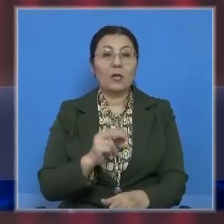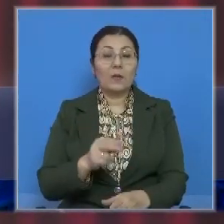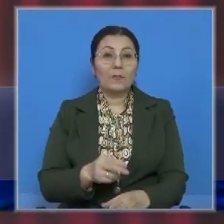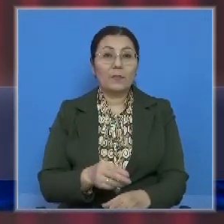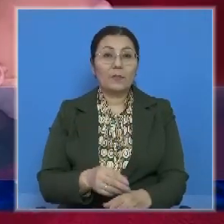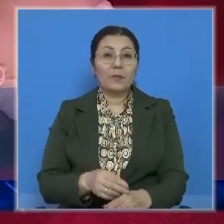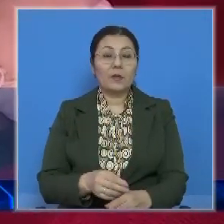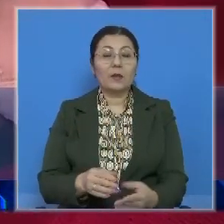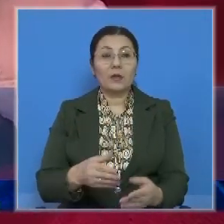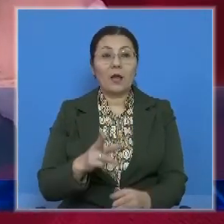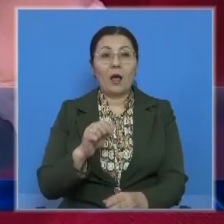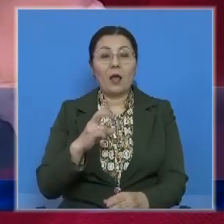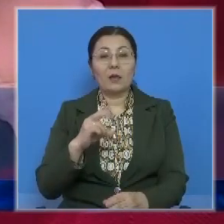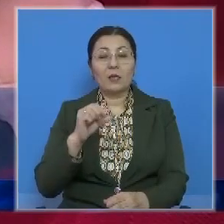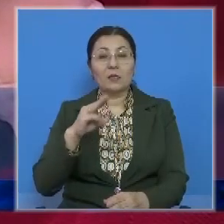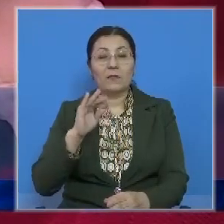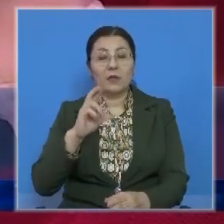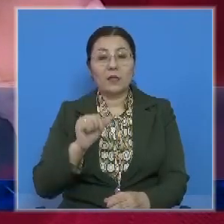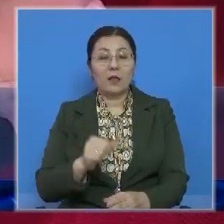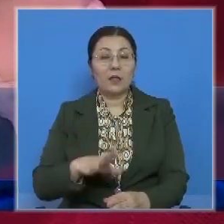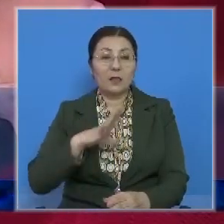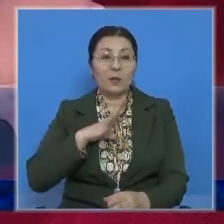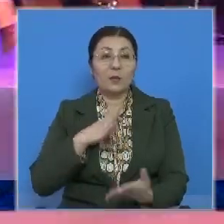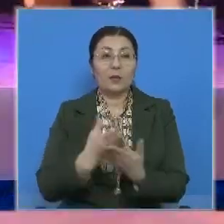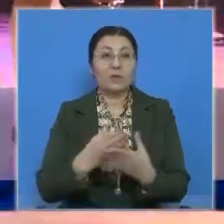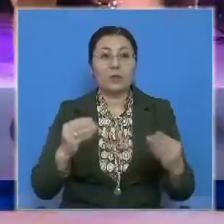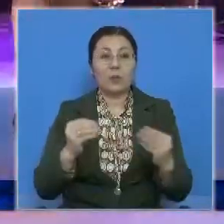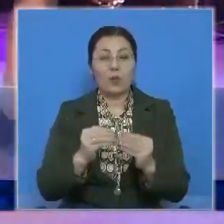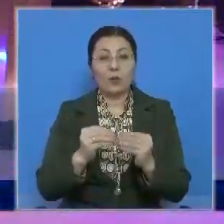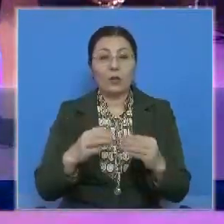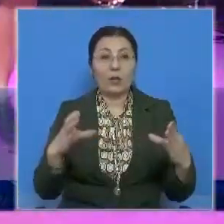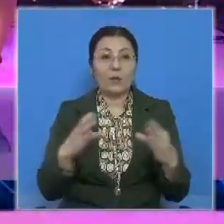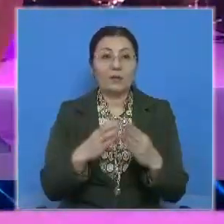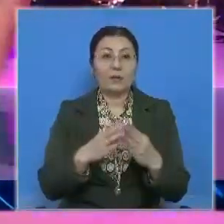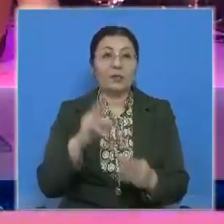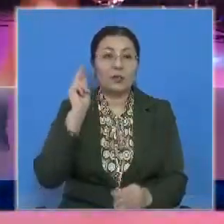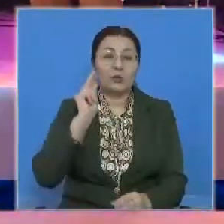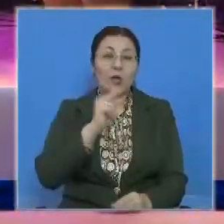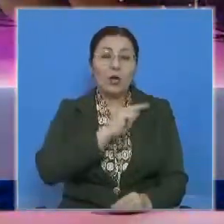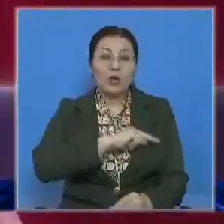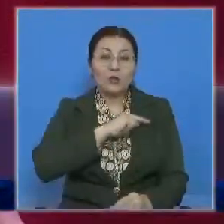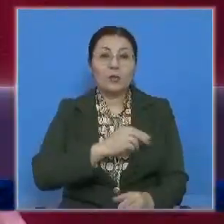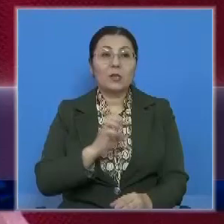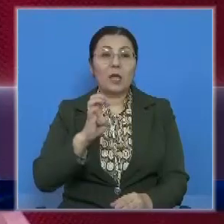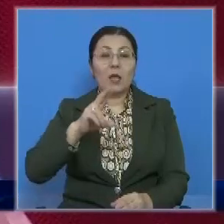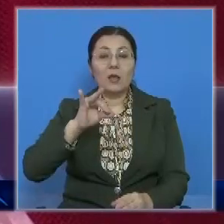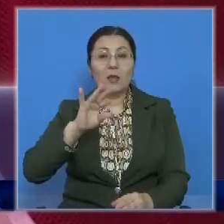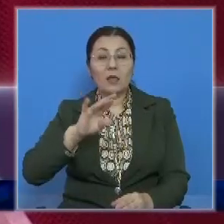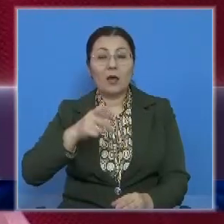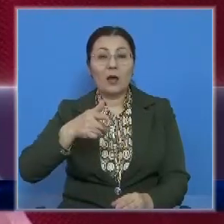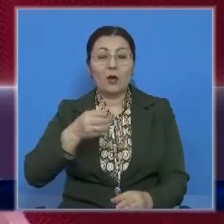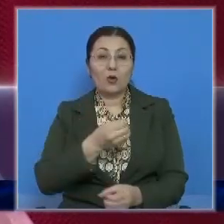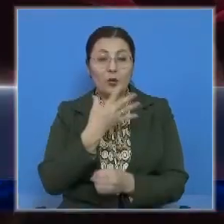да айта аламын. Бүгінде қалалық мәдениет үйінде 10 халықтық ұжым мен үйірмелер жұмыс істейді. Атақты Әлия Гүлі би ансамблі де осы